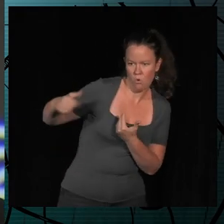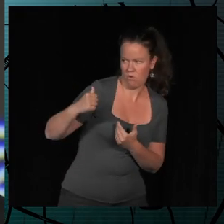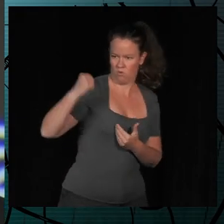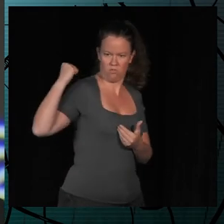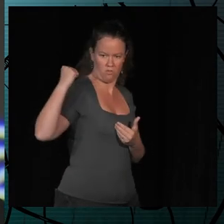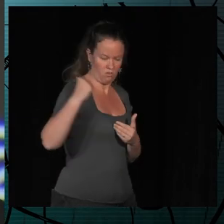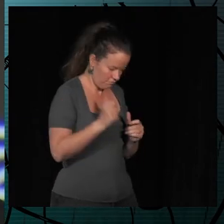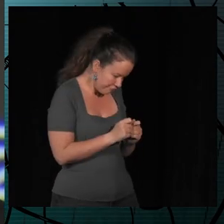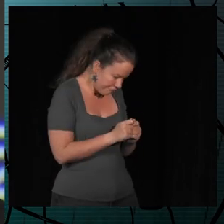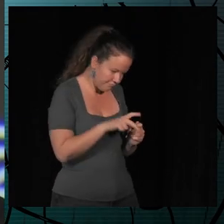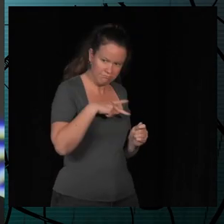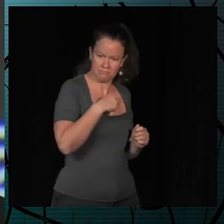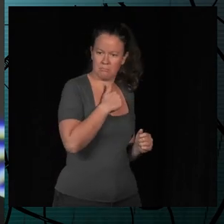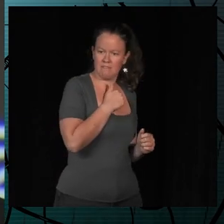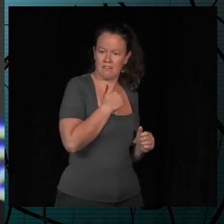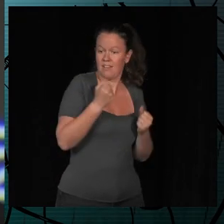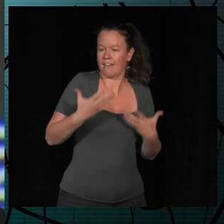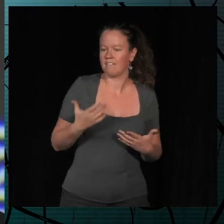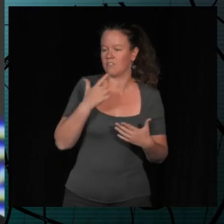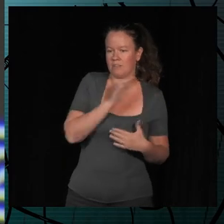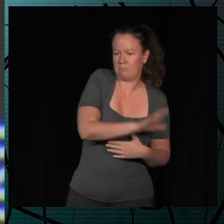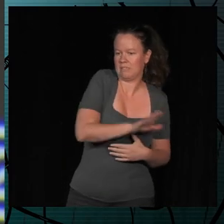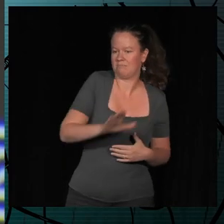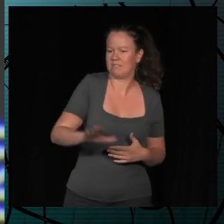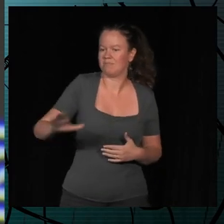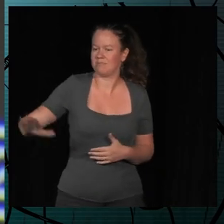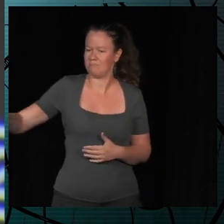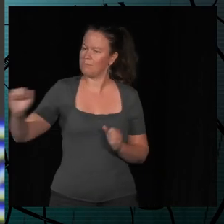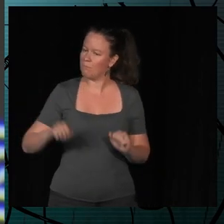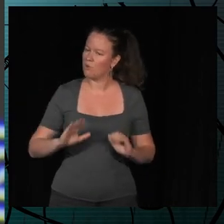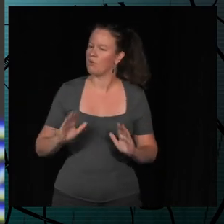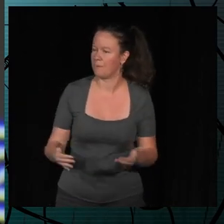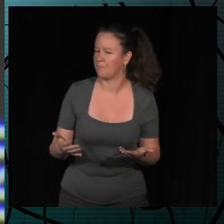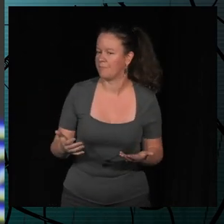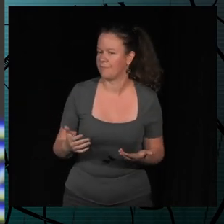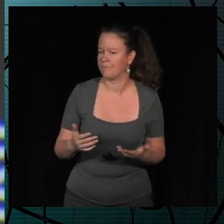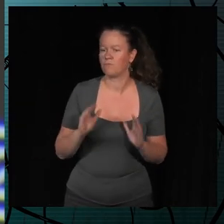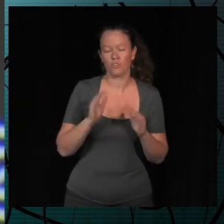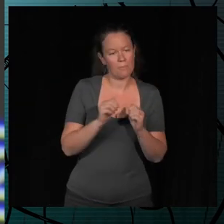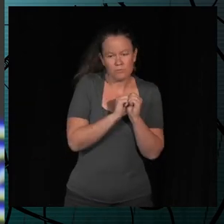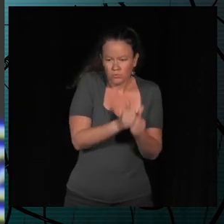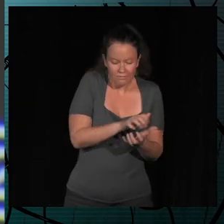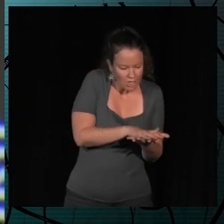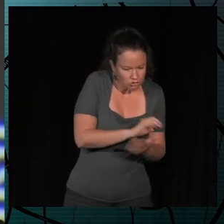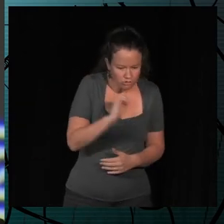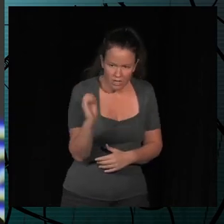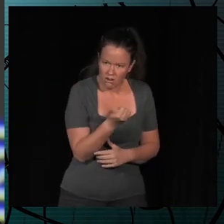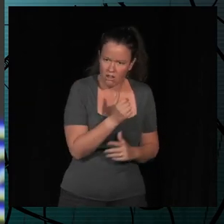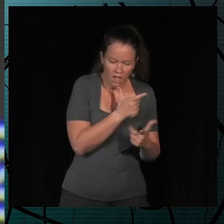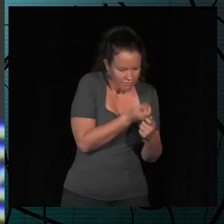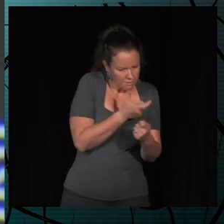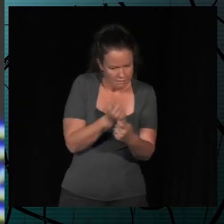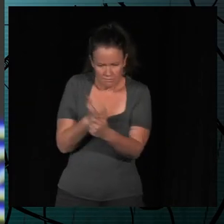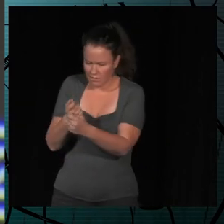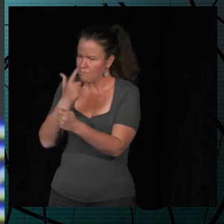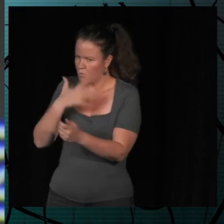aujourd'hui il y a tellement d'outils numériques qu'il est toujours possible de donner à chaque tranche d'âge les programmes qui lui correspond bonde et puis quand évidemment on peut